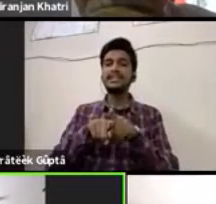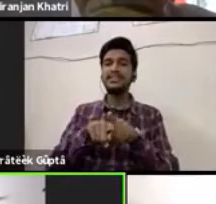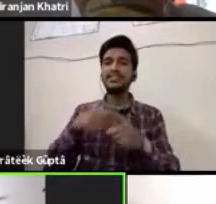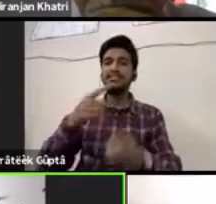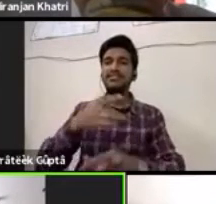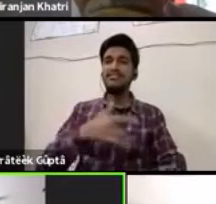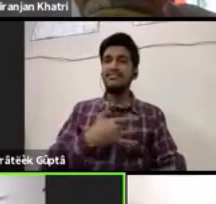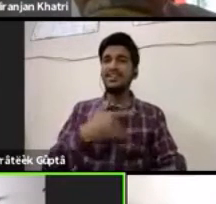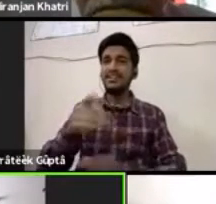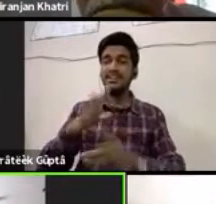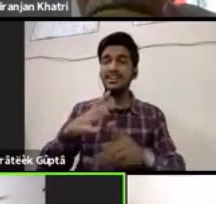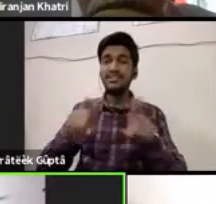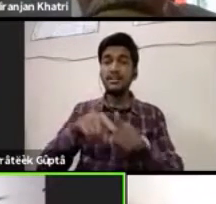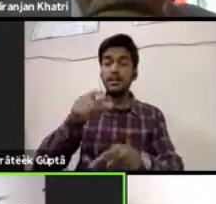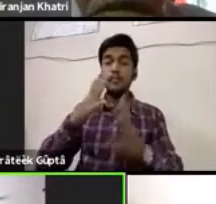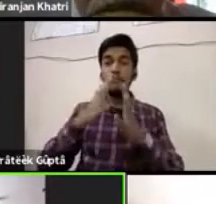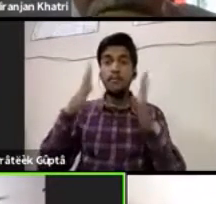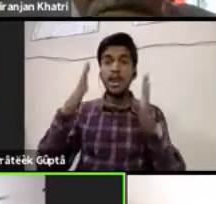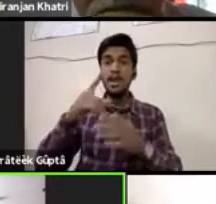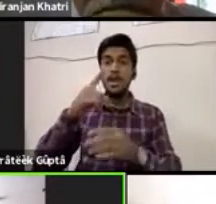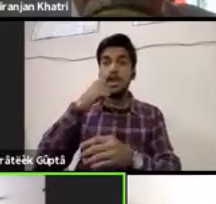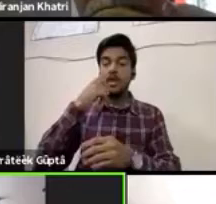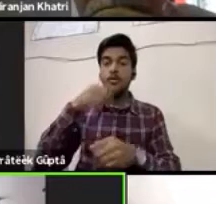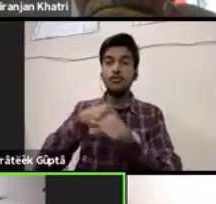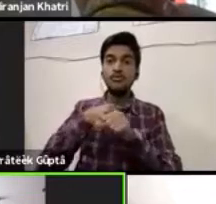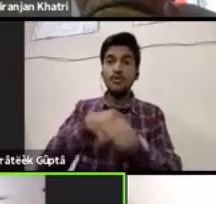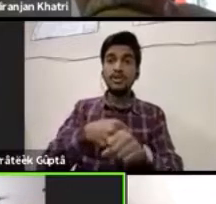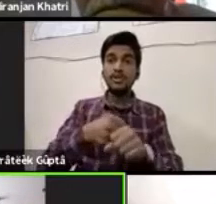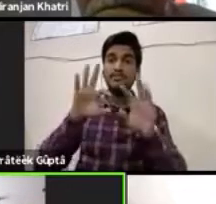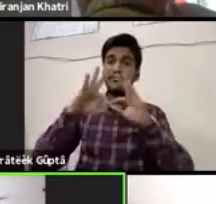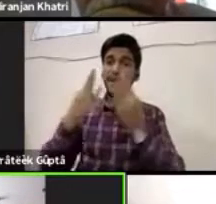सुइसाइड करने के लिए मजबूर कर देते हैं फैमिली ही।